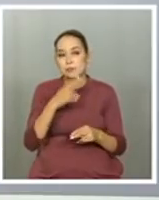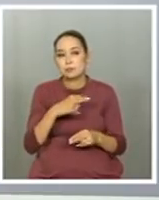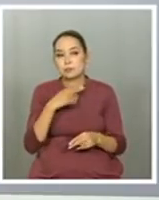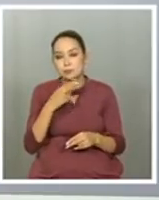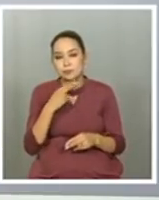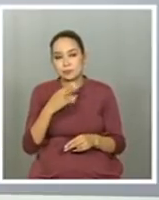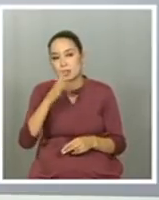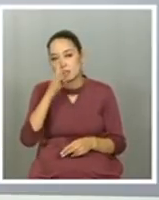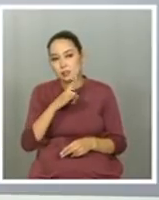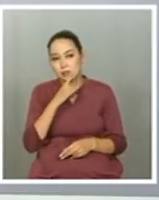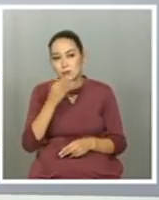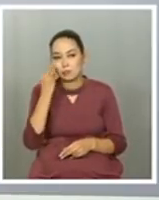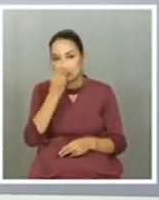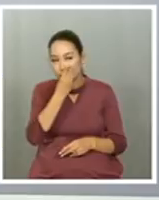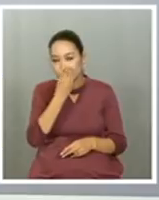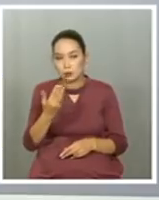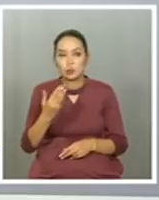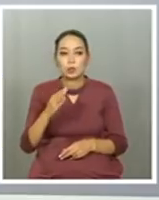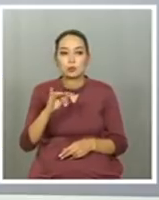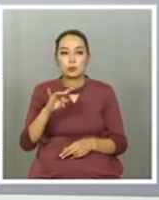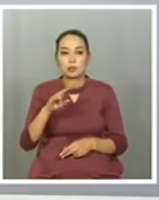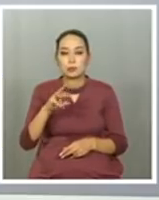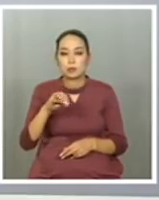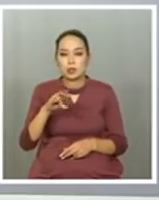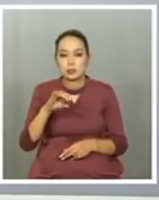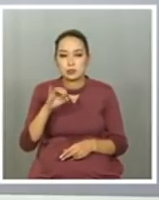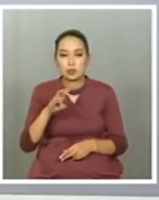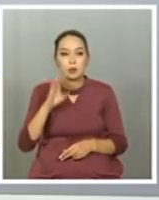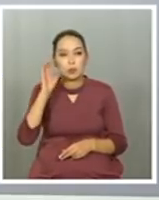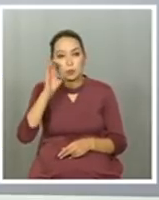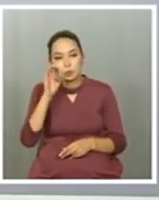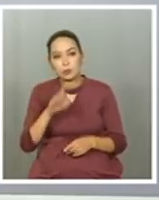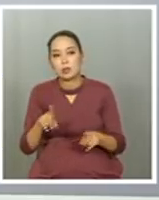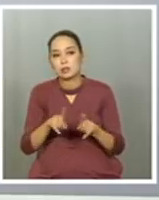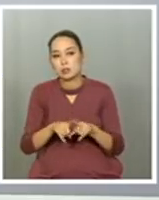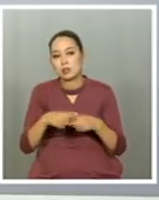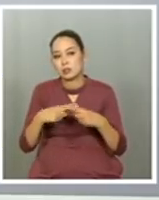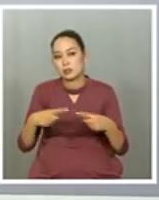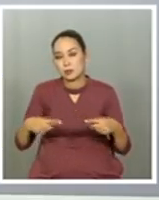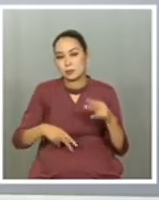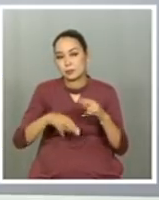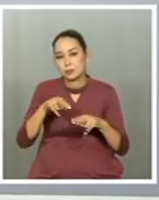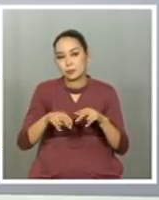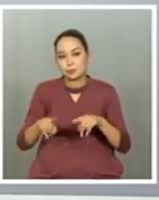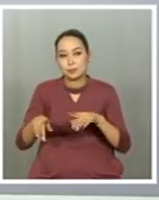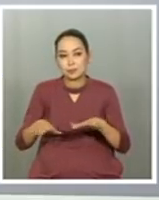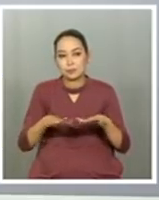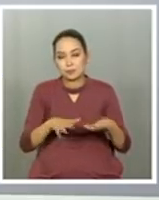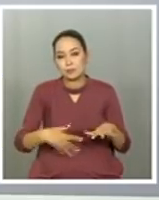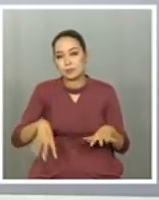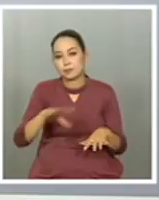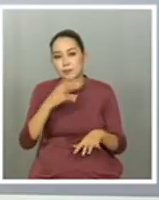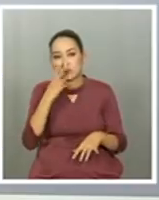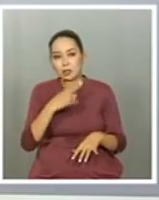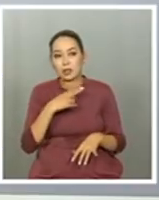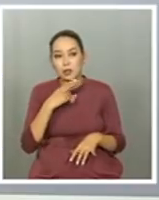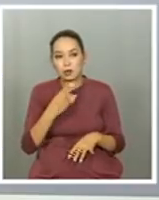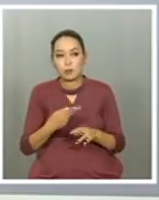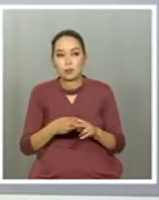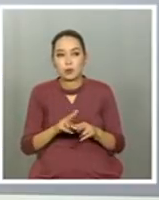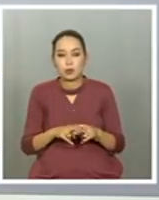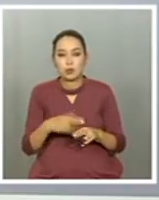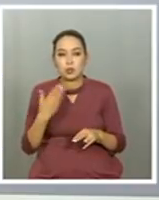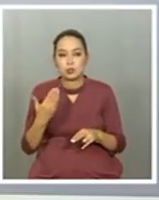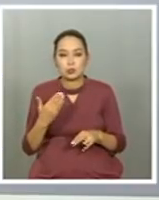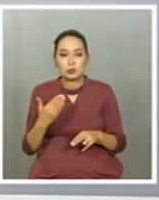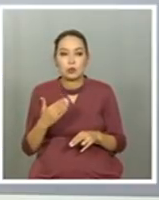Моңғолия, Түркменстан, Өзбекстан осы сынды басқа құрлық ішінде орналасқан мемлекеттерге қарайтын болса, олардың мұхитқа